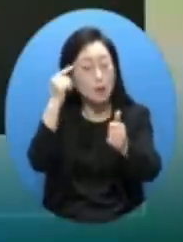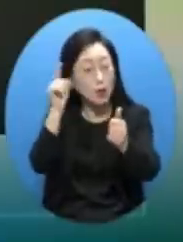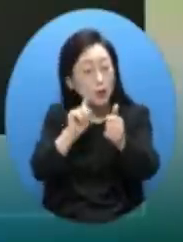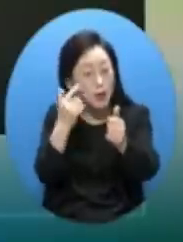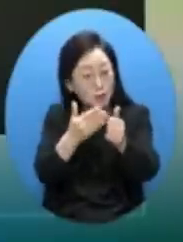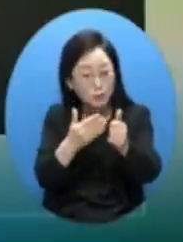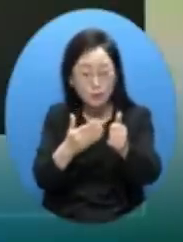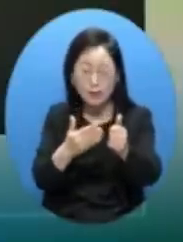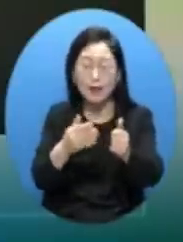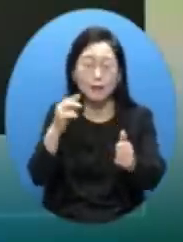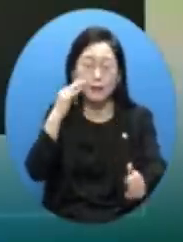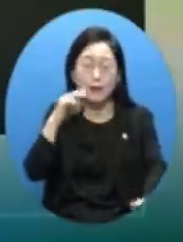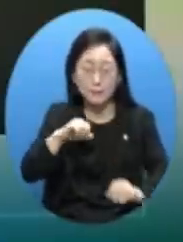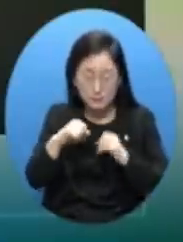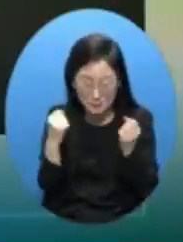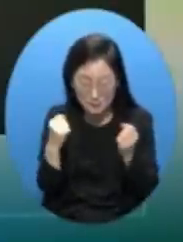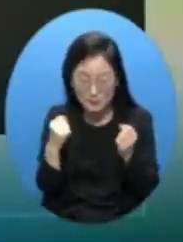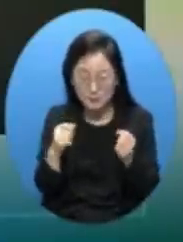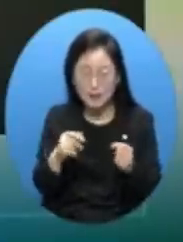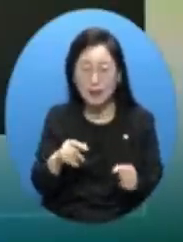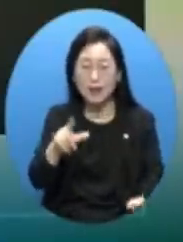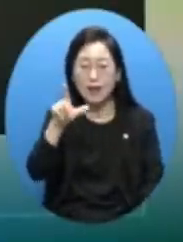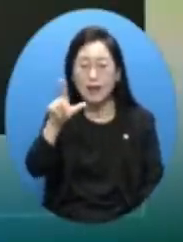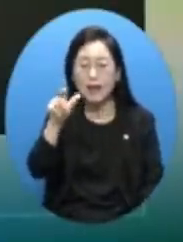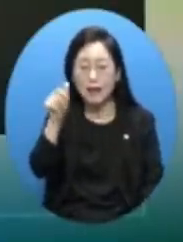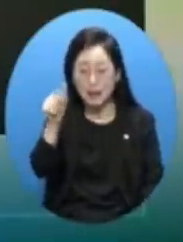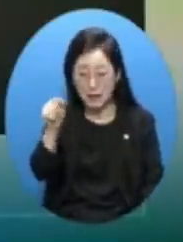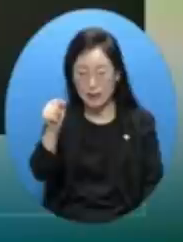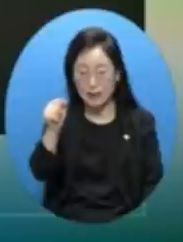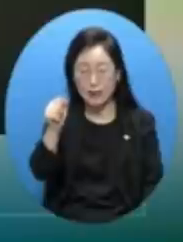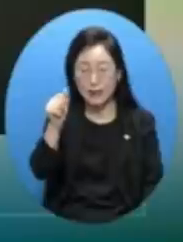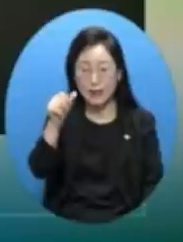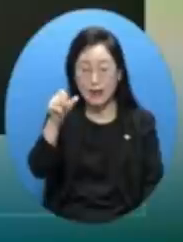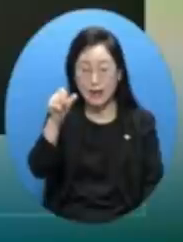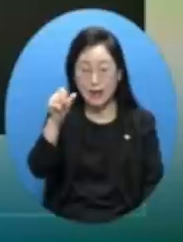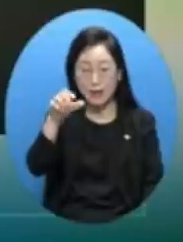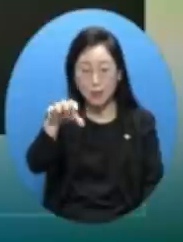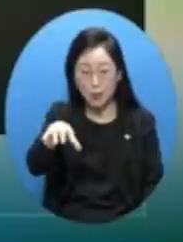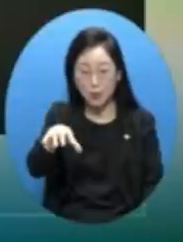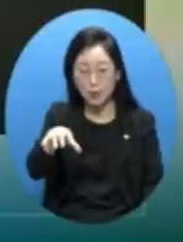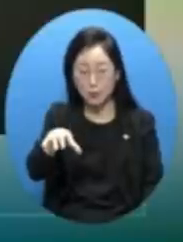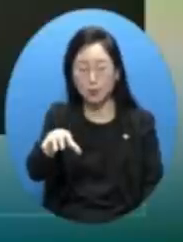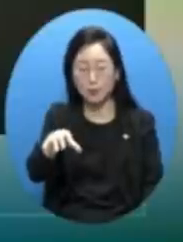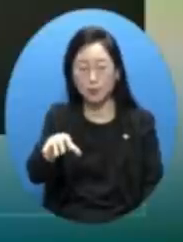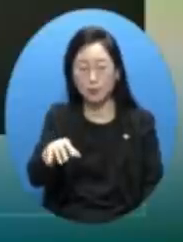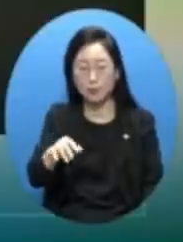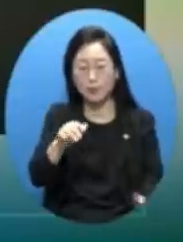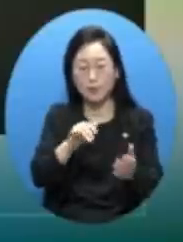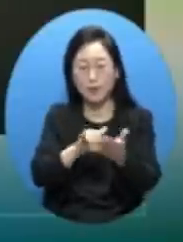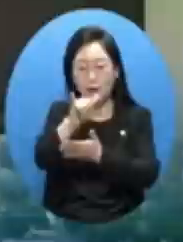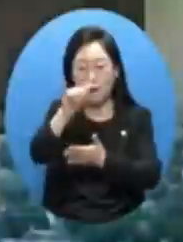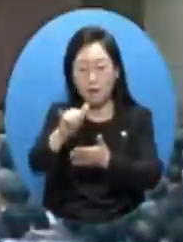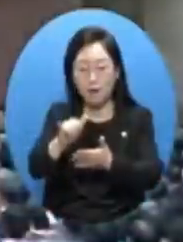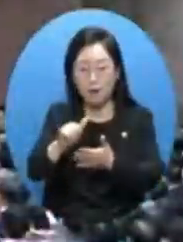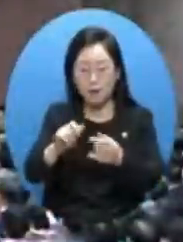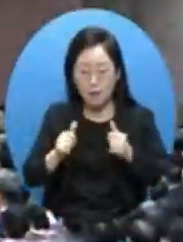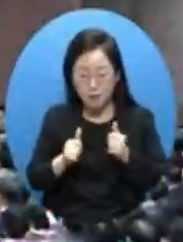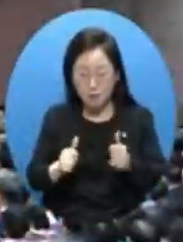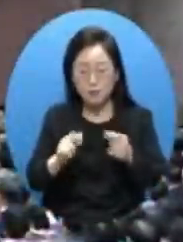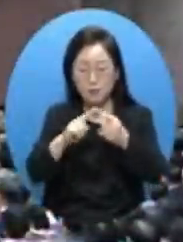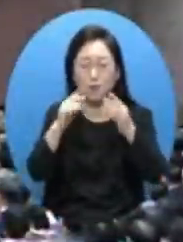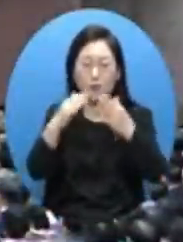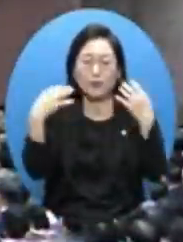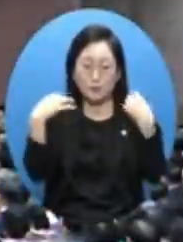순종해서 그때 LA 나성 순복음교회로 가서 열심히 기도하고 있는데 2006년도